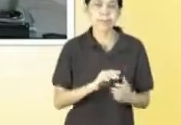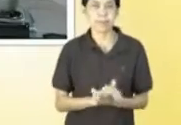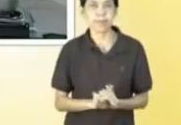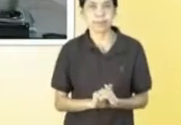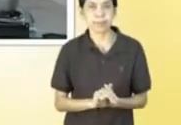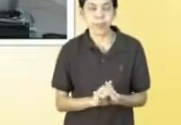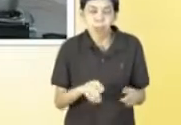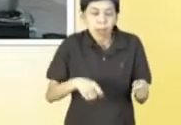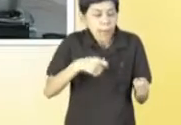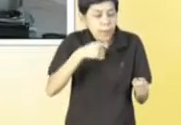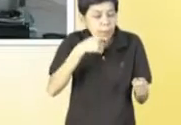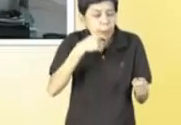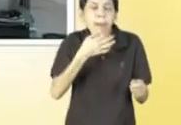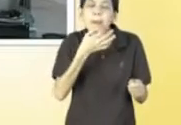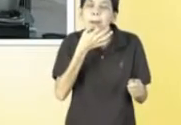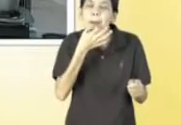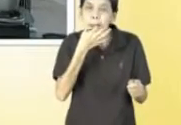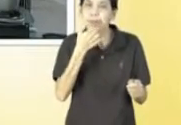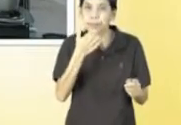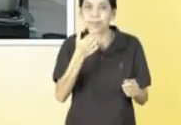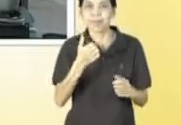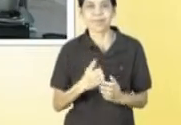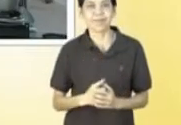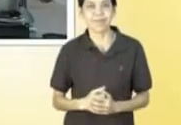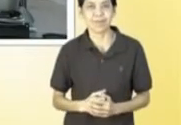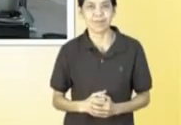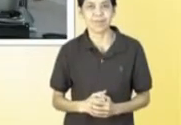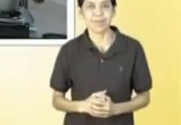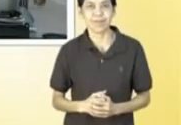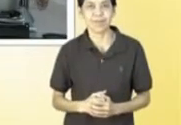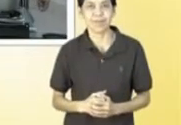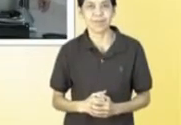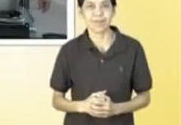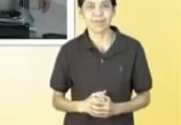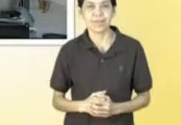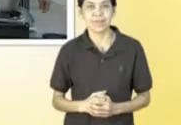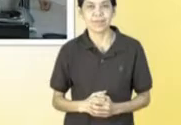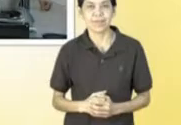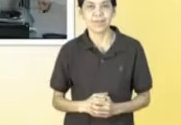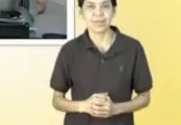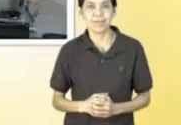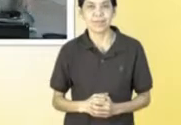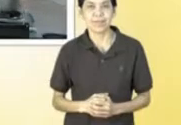รสชาติก็จะเค็มๆมัน ๆ เนื้อปลานะคะ